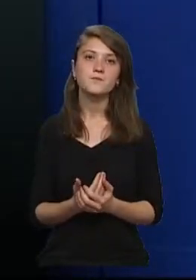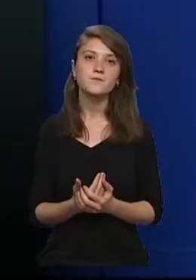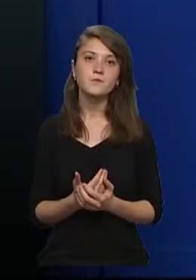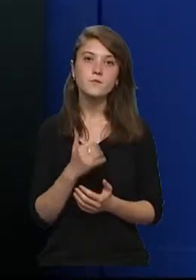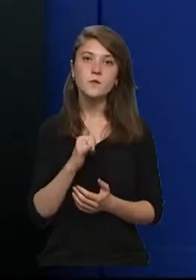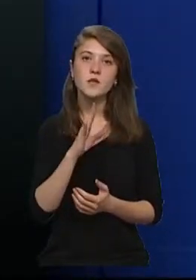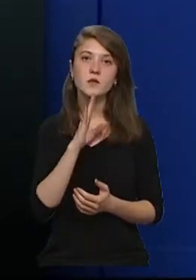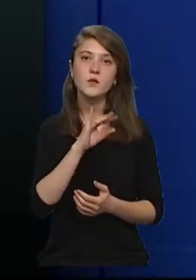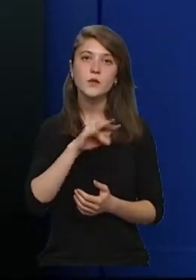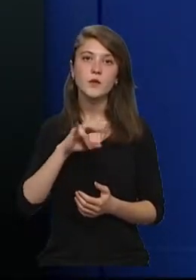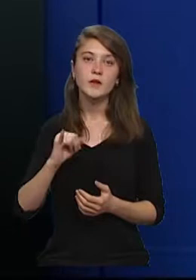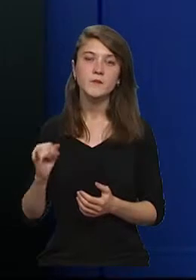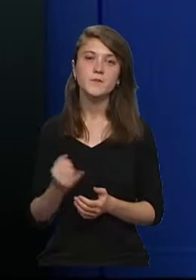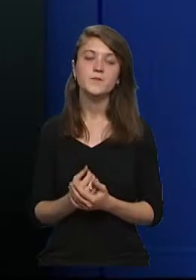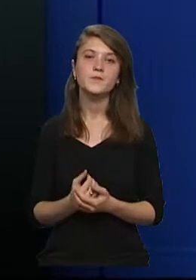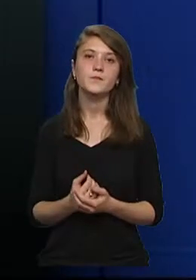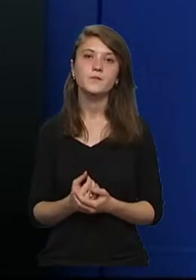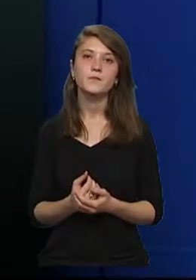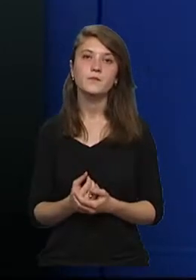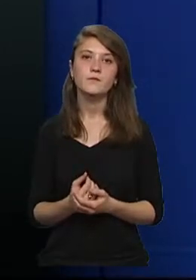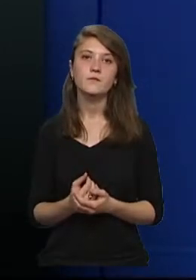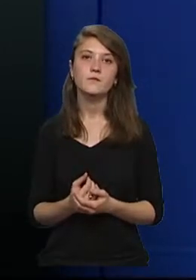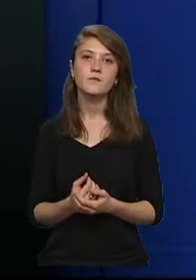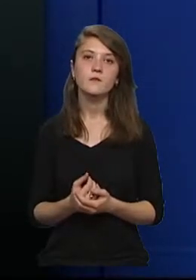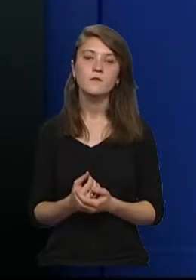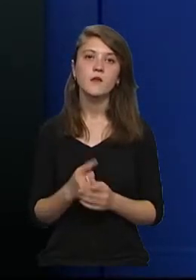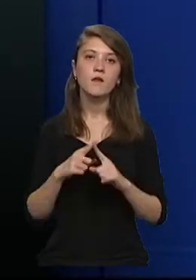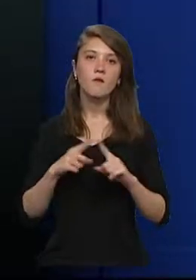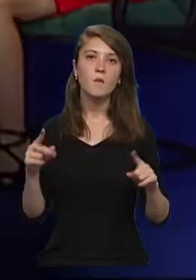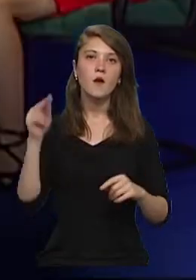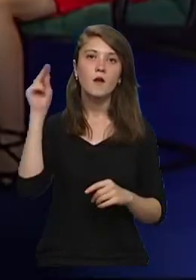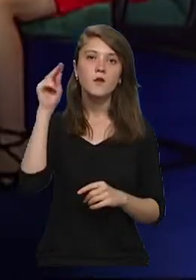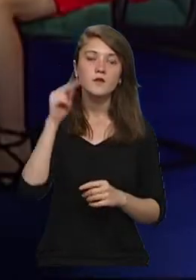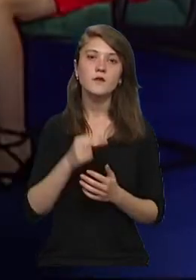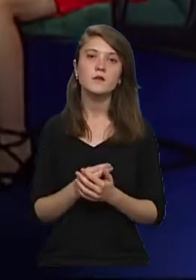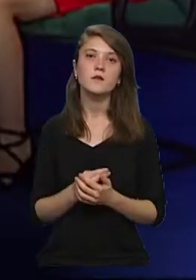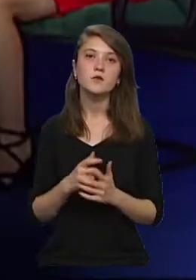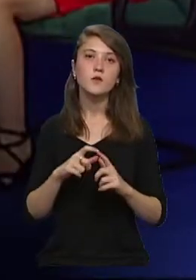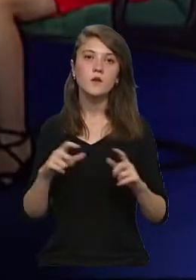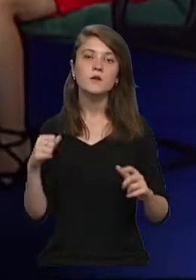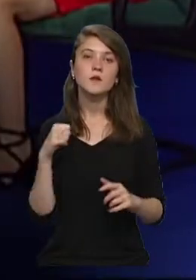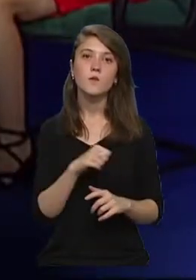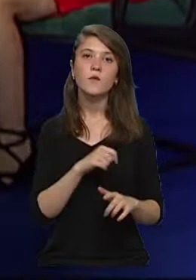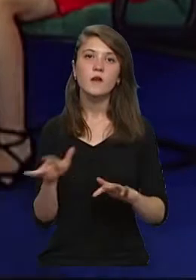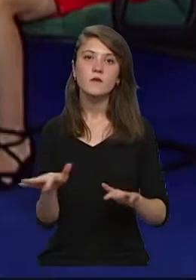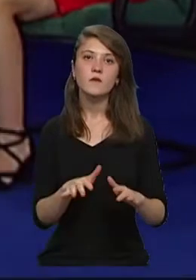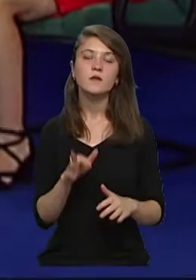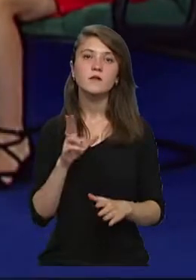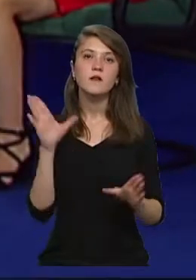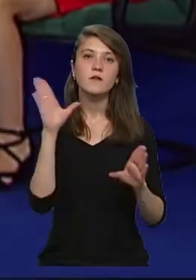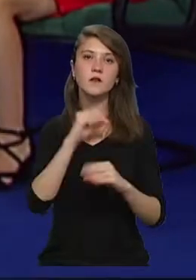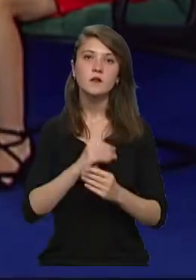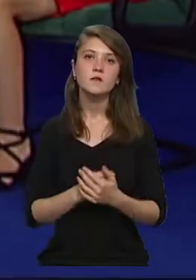у пані Юлії. Скажіть, будь ласка, власне, неформальна освіта, да, школа місцевого самоврядування. Як